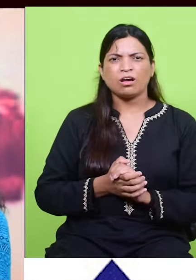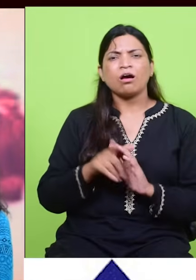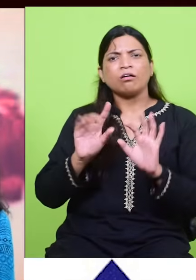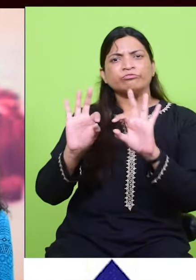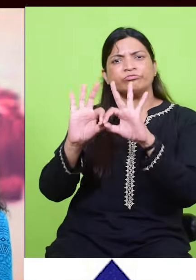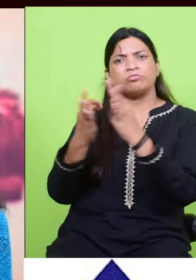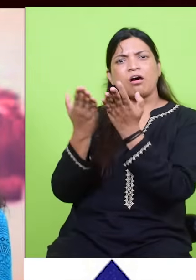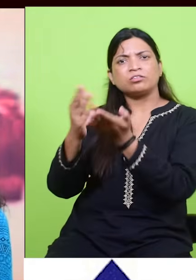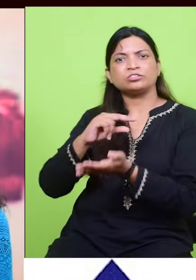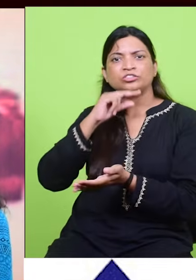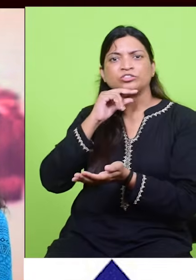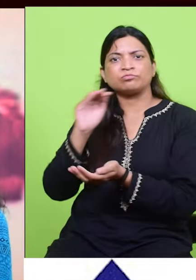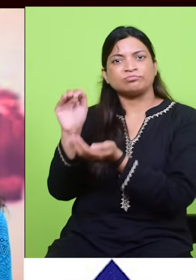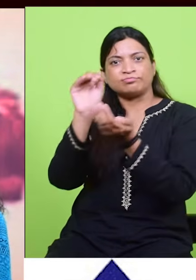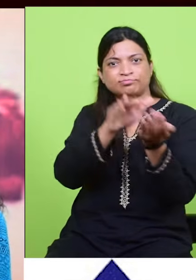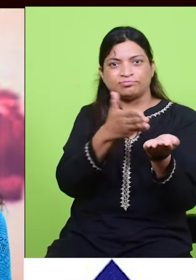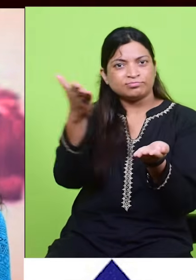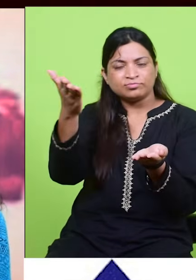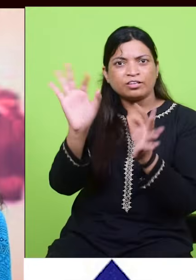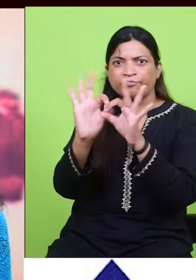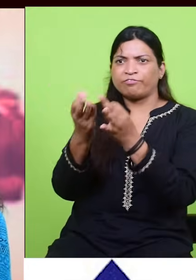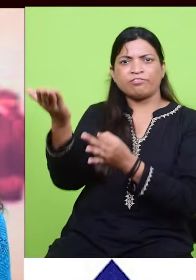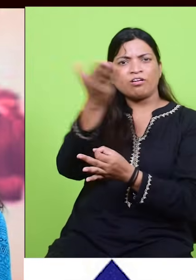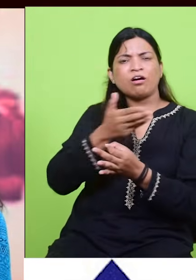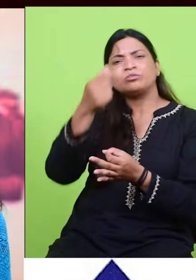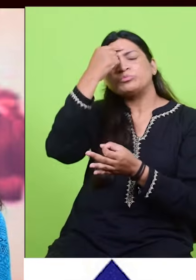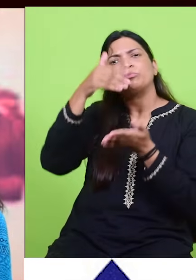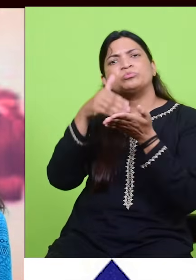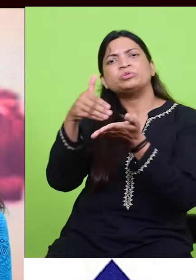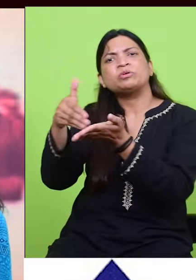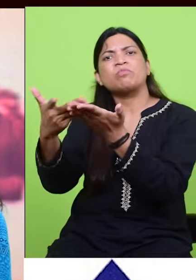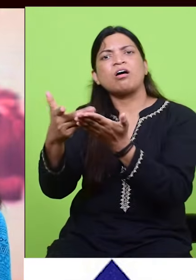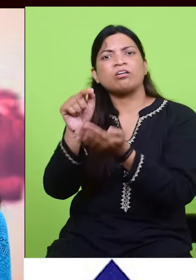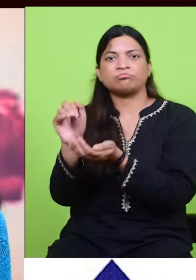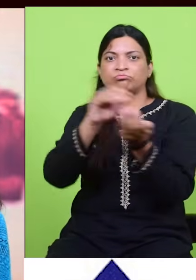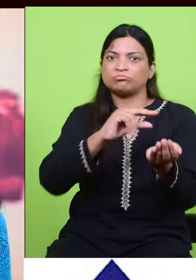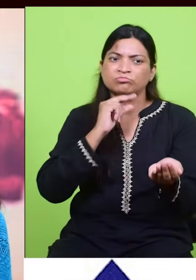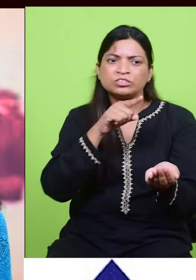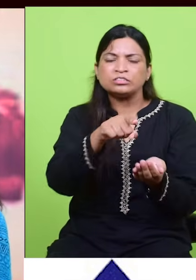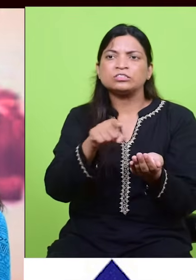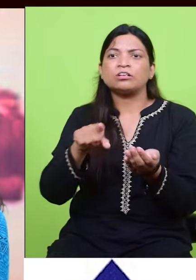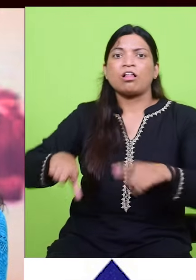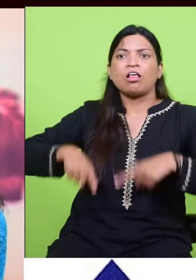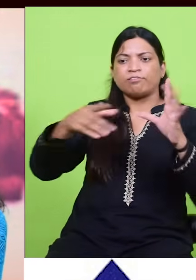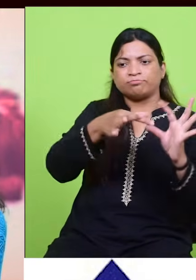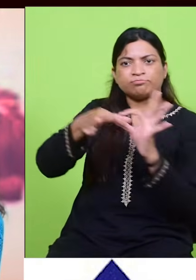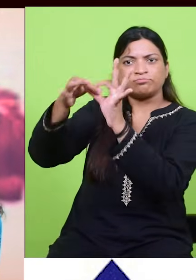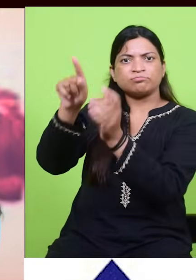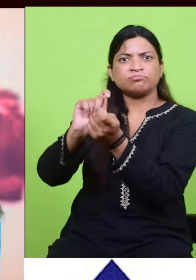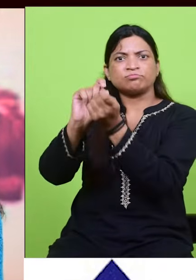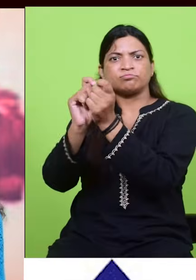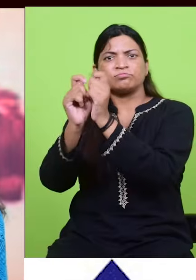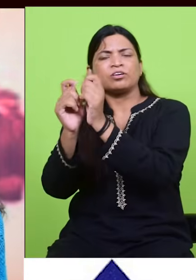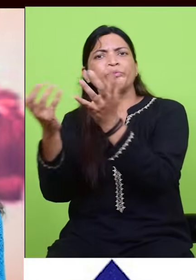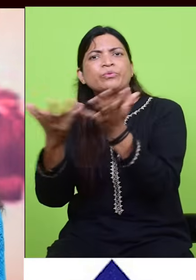एज फैमिली आप लोगों के लिए क्या चैलेंजेस थे? जैसे आपने अपने रहन सहन में या अपने जीवन में उसके